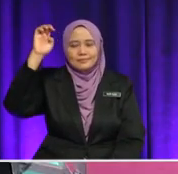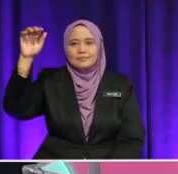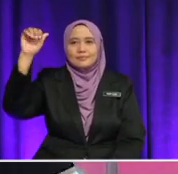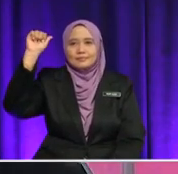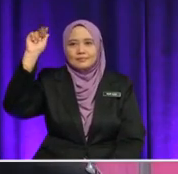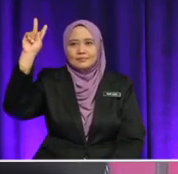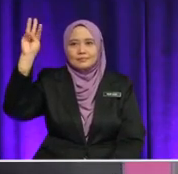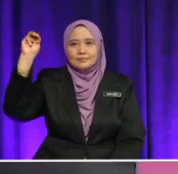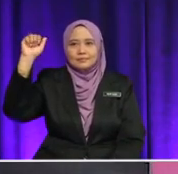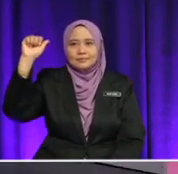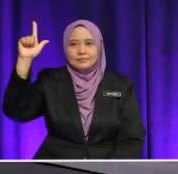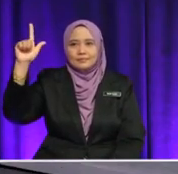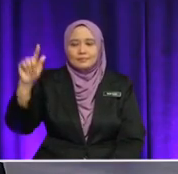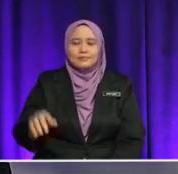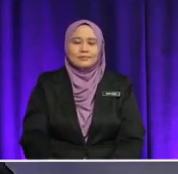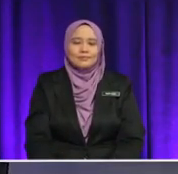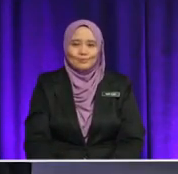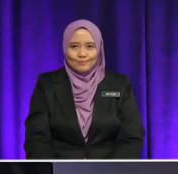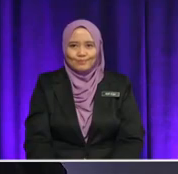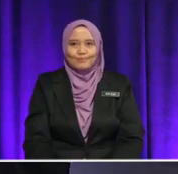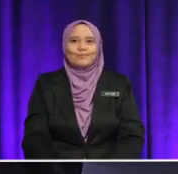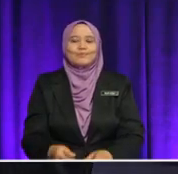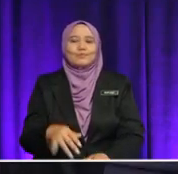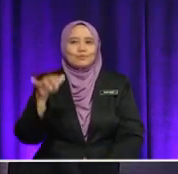merangkap WIB Advan